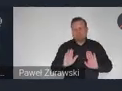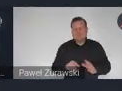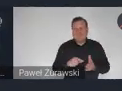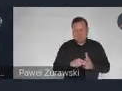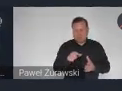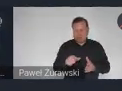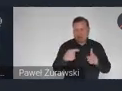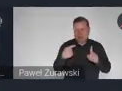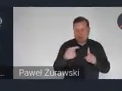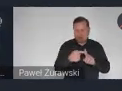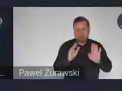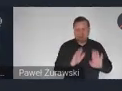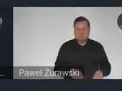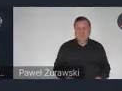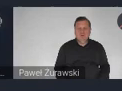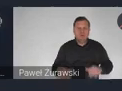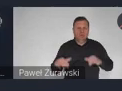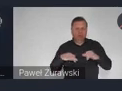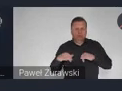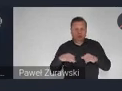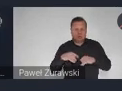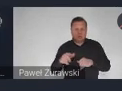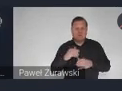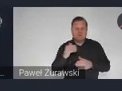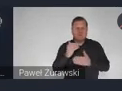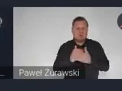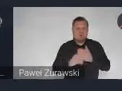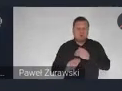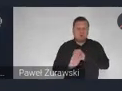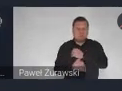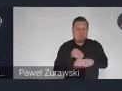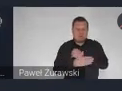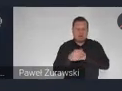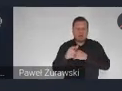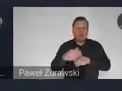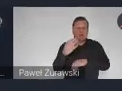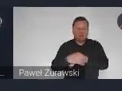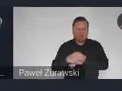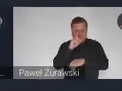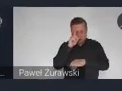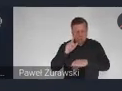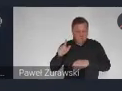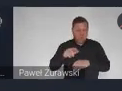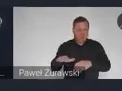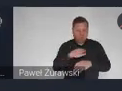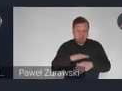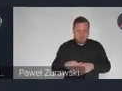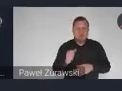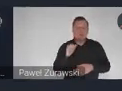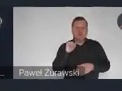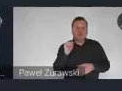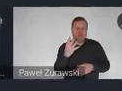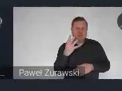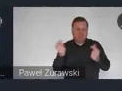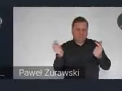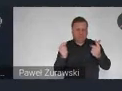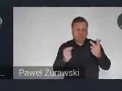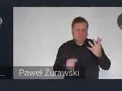a w ramach rządowego programu wspierania uniwersytetów ludowych są realizowane 4 priorytety